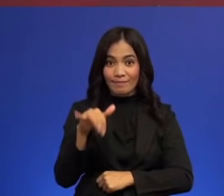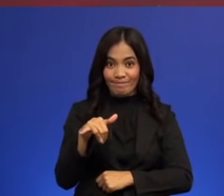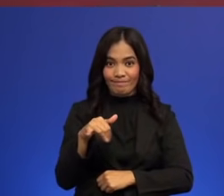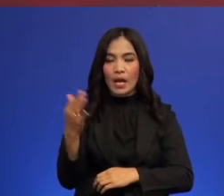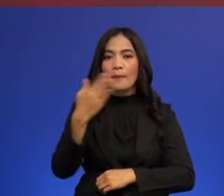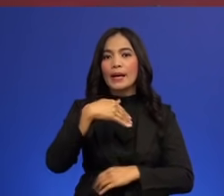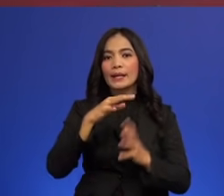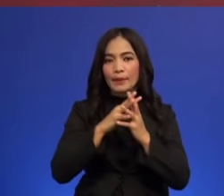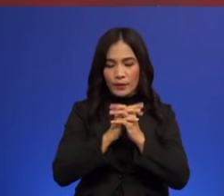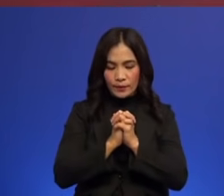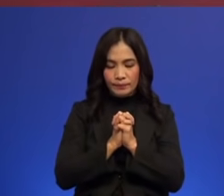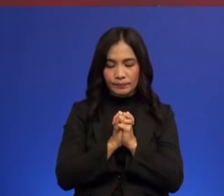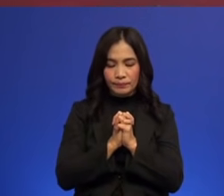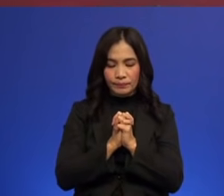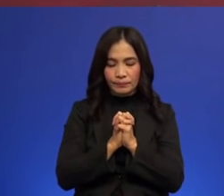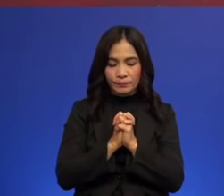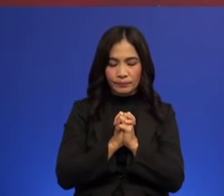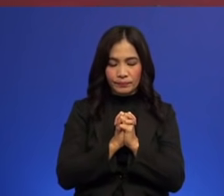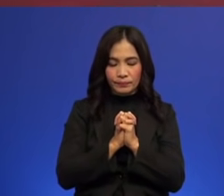Mari kita berdoa.